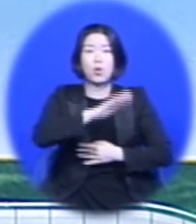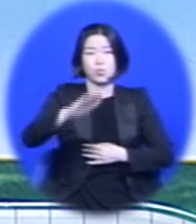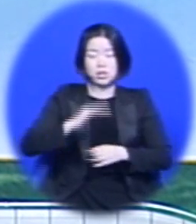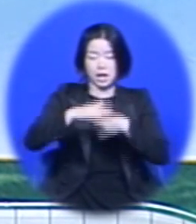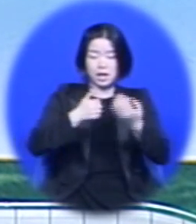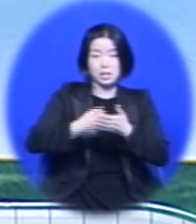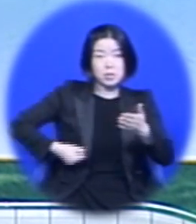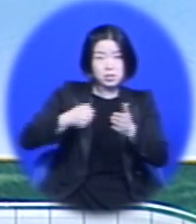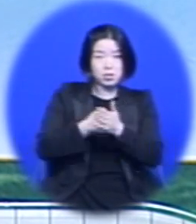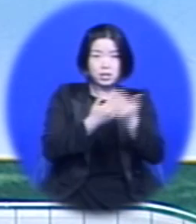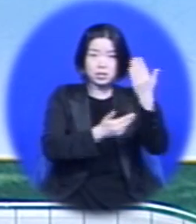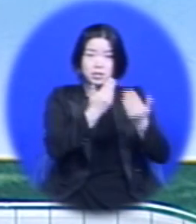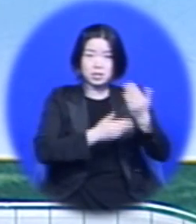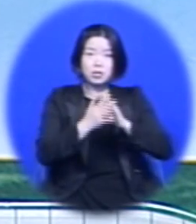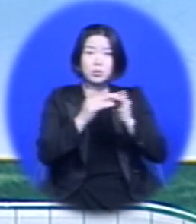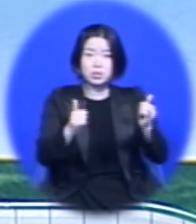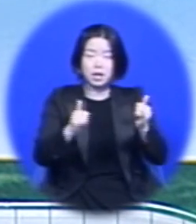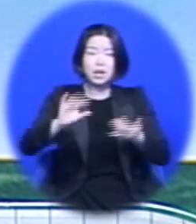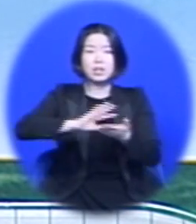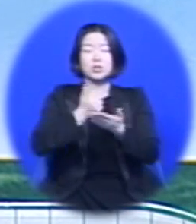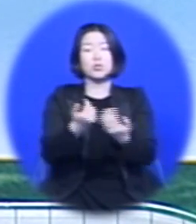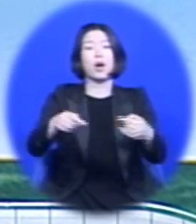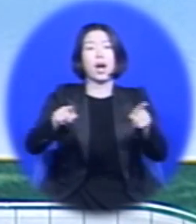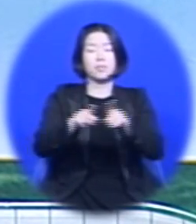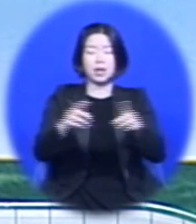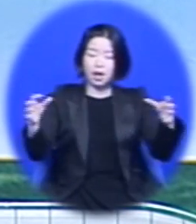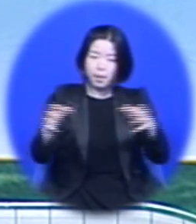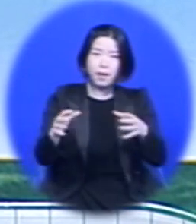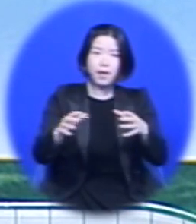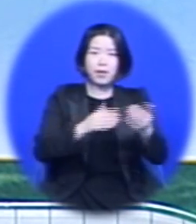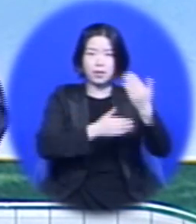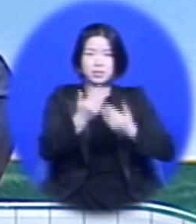정하신 상속자요 그리스도와 더불어 공동상속자입니다.